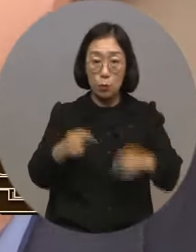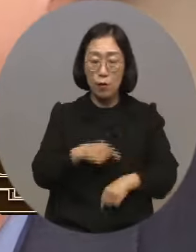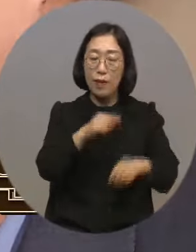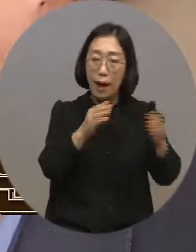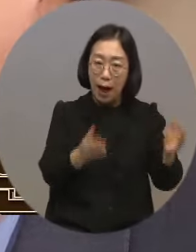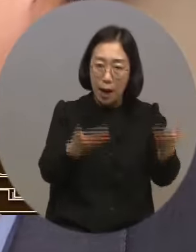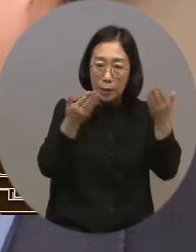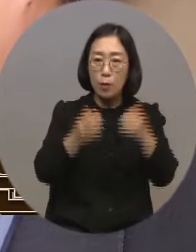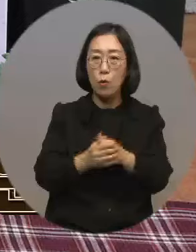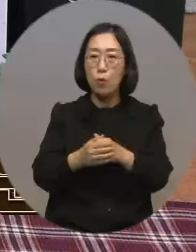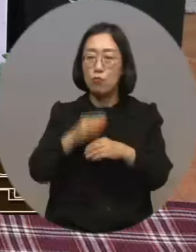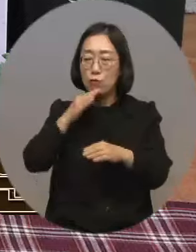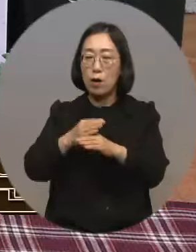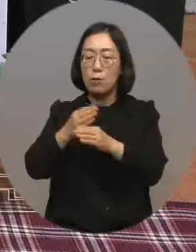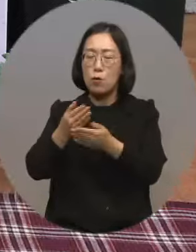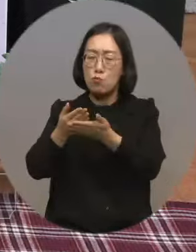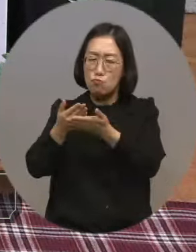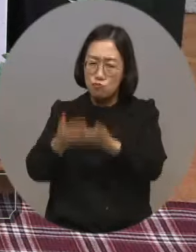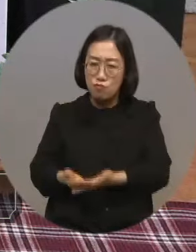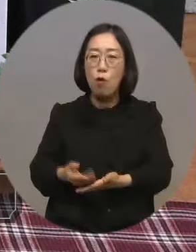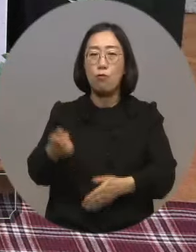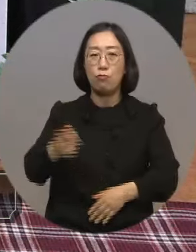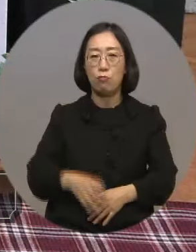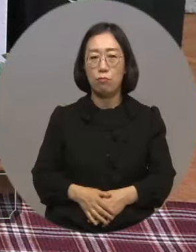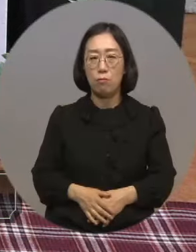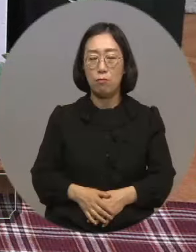술, 북쪽은 무거운 술이에요. 한 몇 잔 마시면